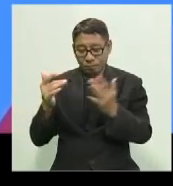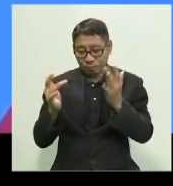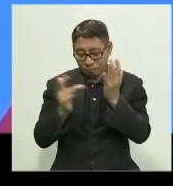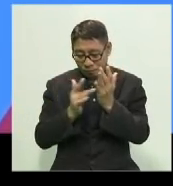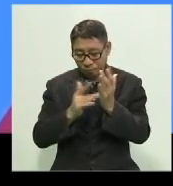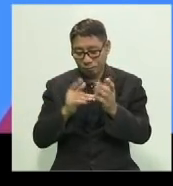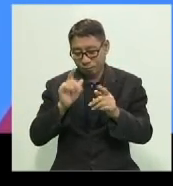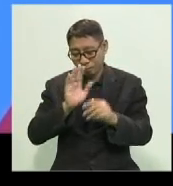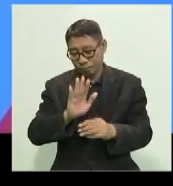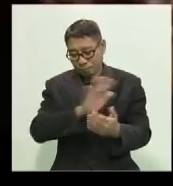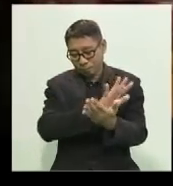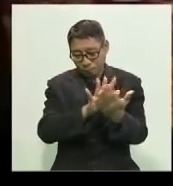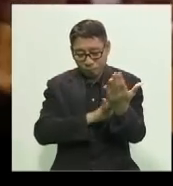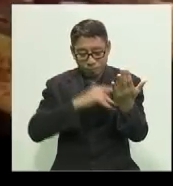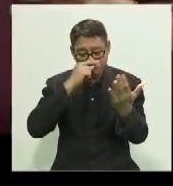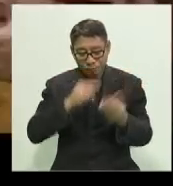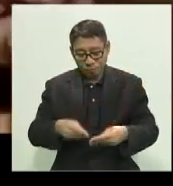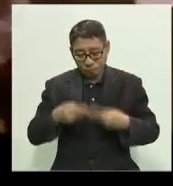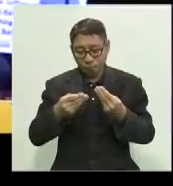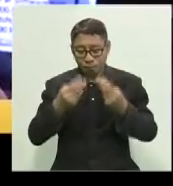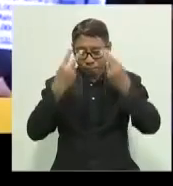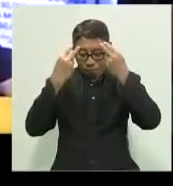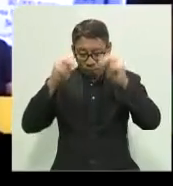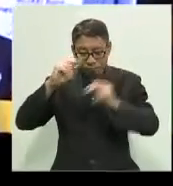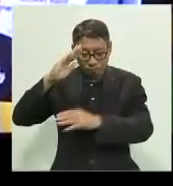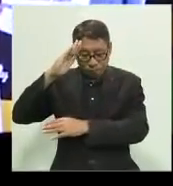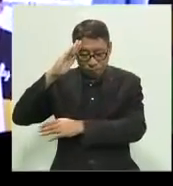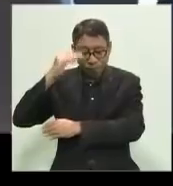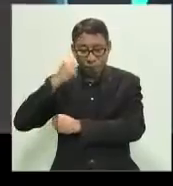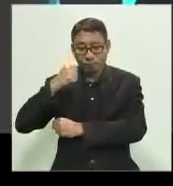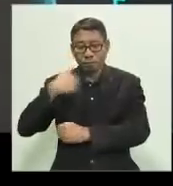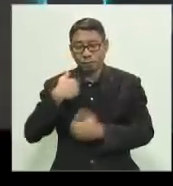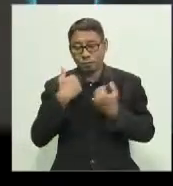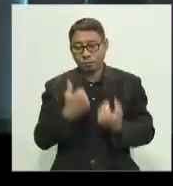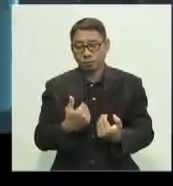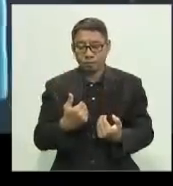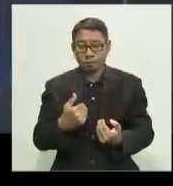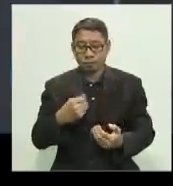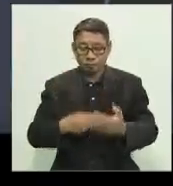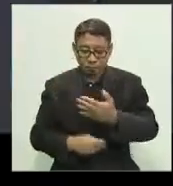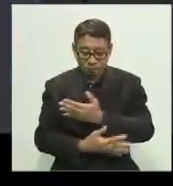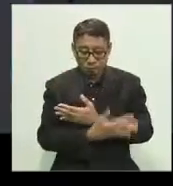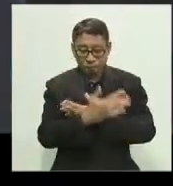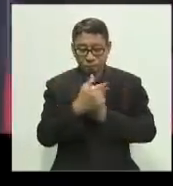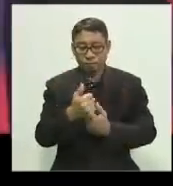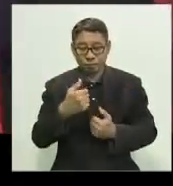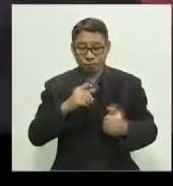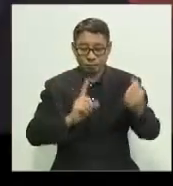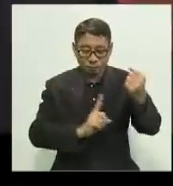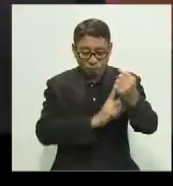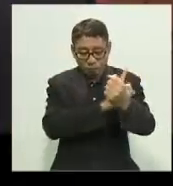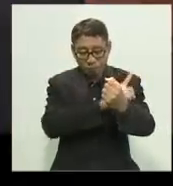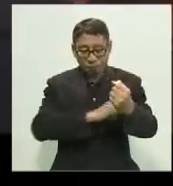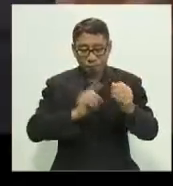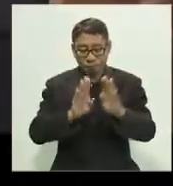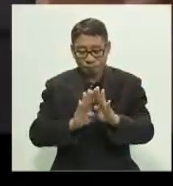ยีและนวัตกรรมของประเทศไทยให้กับพลเอกประยุทธ์จันทร์โอชานายกรัฐมนตรีด้วยนะคะเพราะฉะนั้นก็ถือว่าเป็นโอกาสที่ดีที่จะเอาเพลงนี้